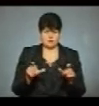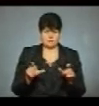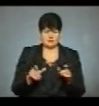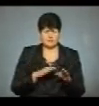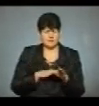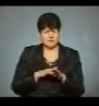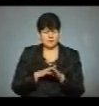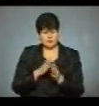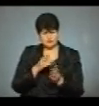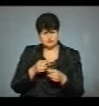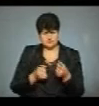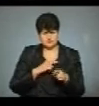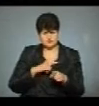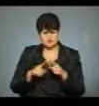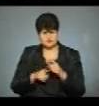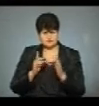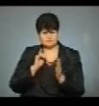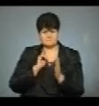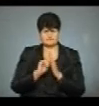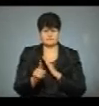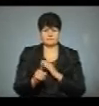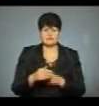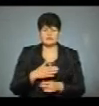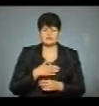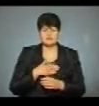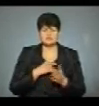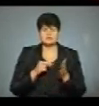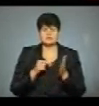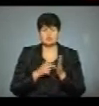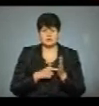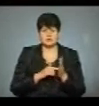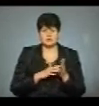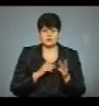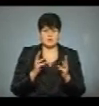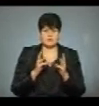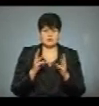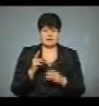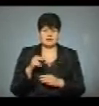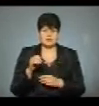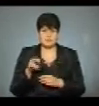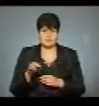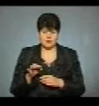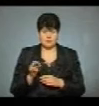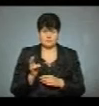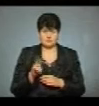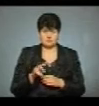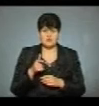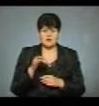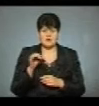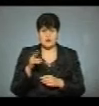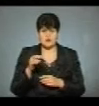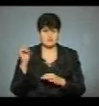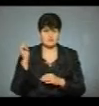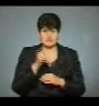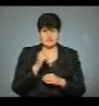ходу у вишку. Наша точка – пожежне депо. Вже вийшов, тут гради, літаю, там